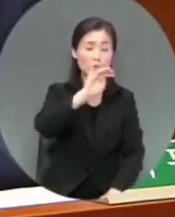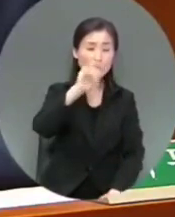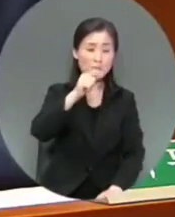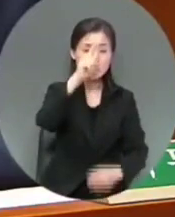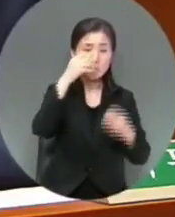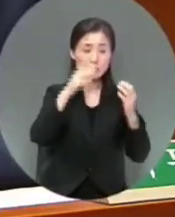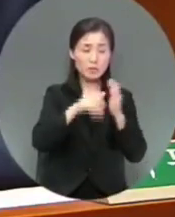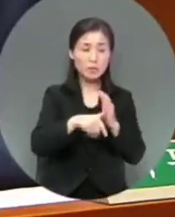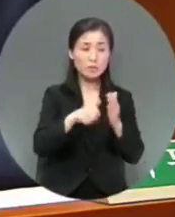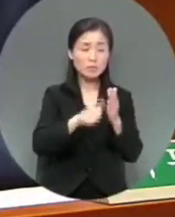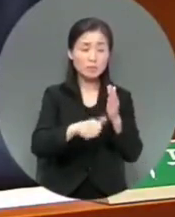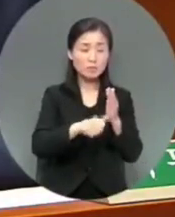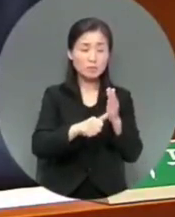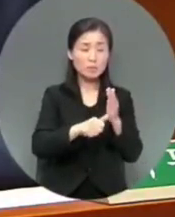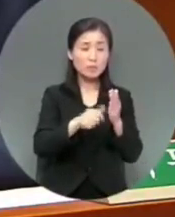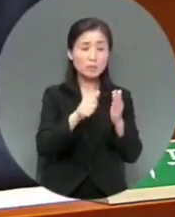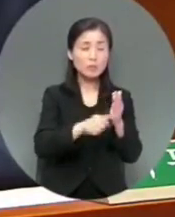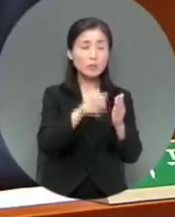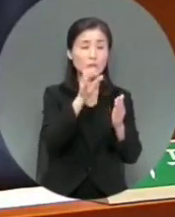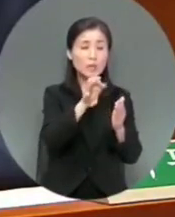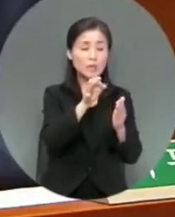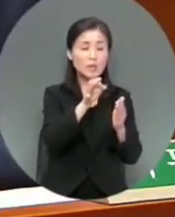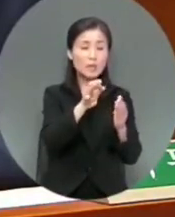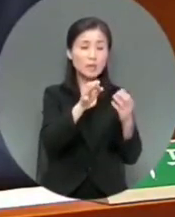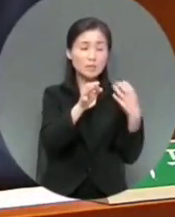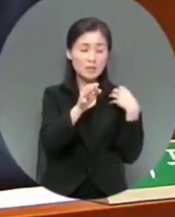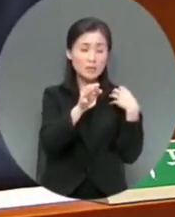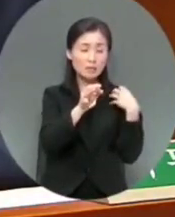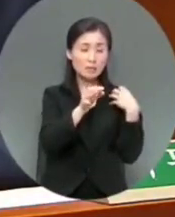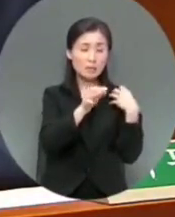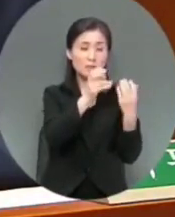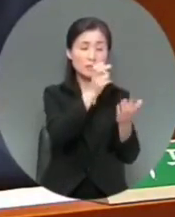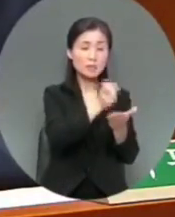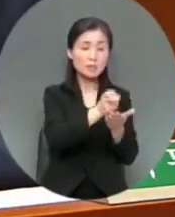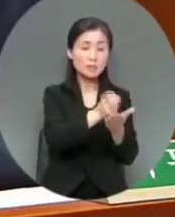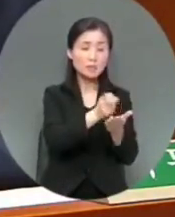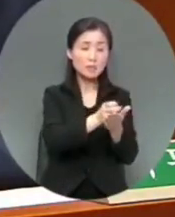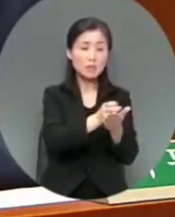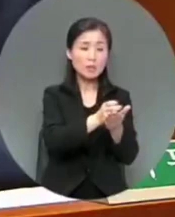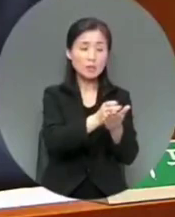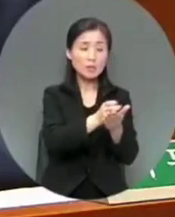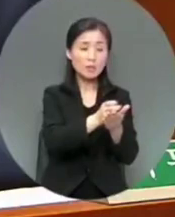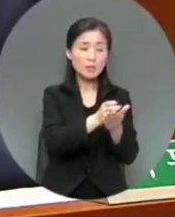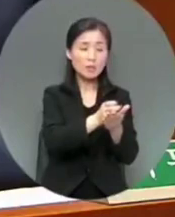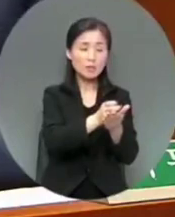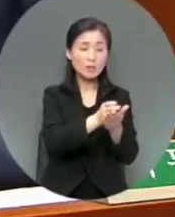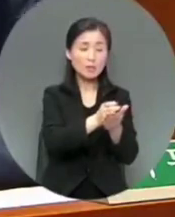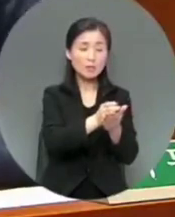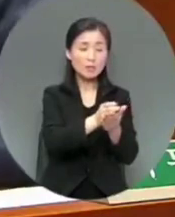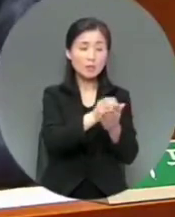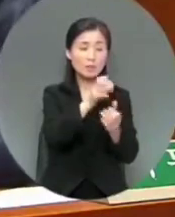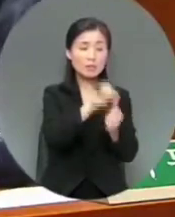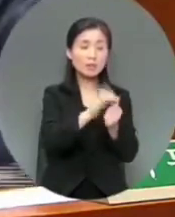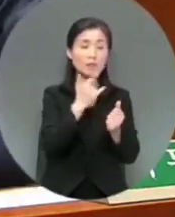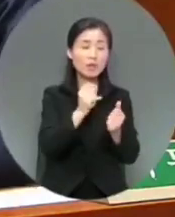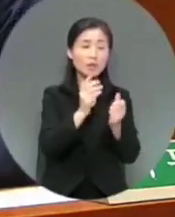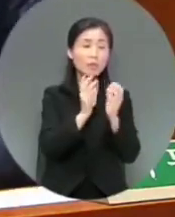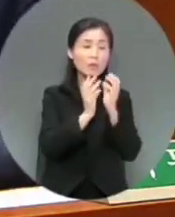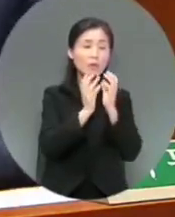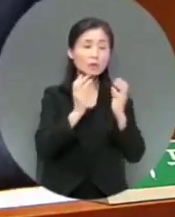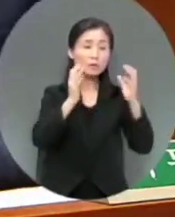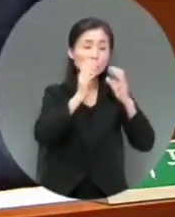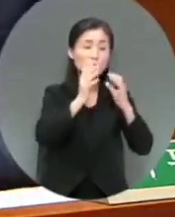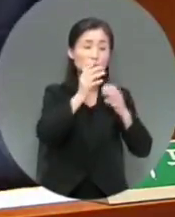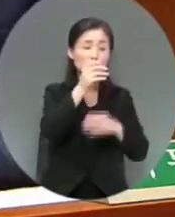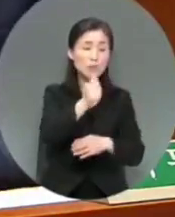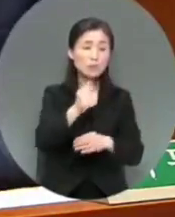품목별 물가 책임관 제도가 도입으로 생겨났던 배추국장, 무과장이 부활할 것이라는